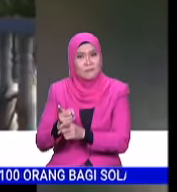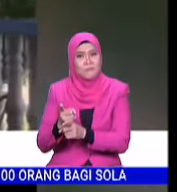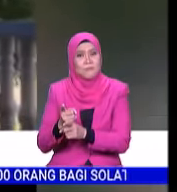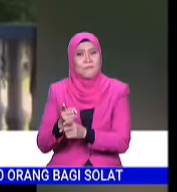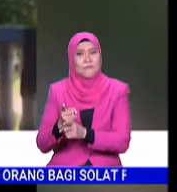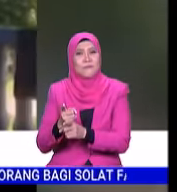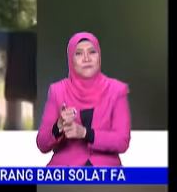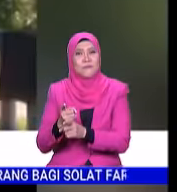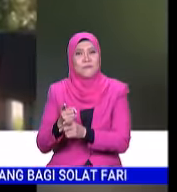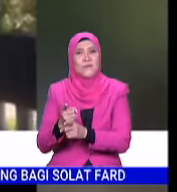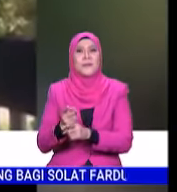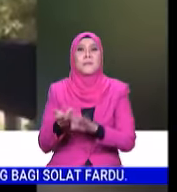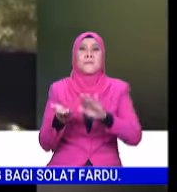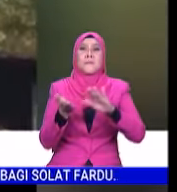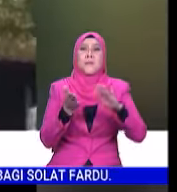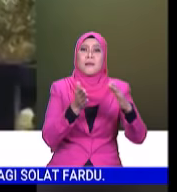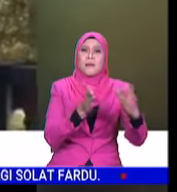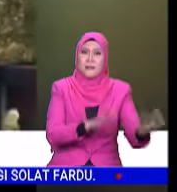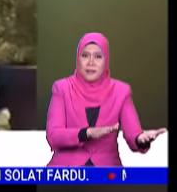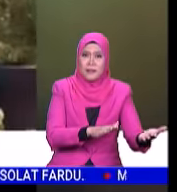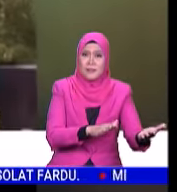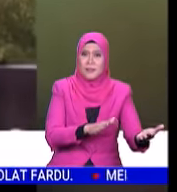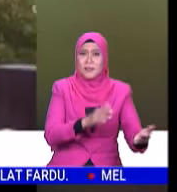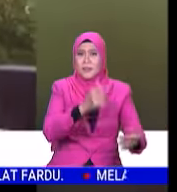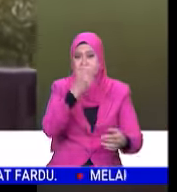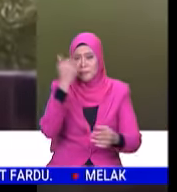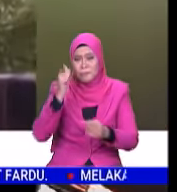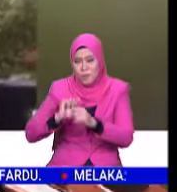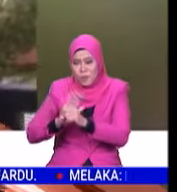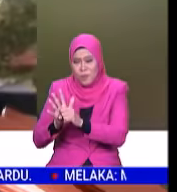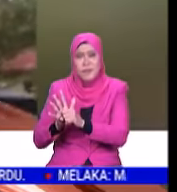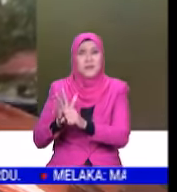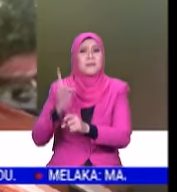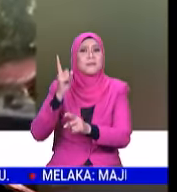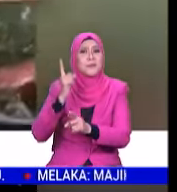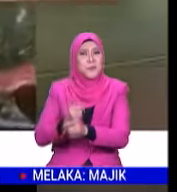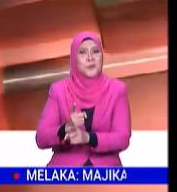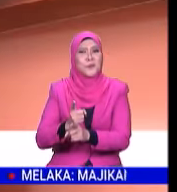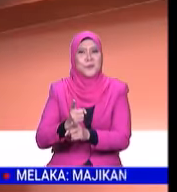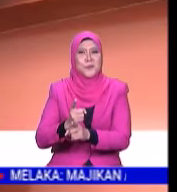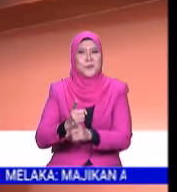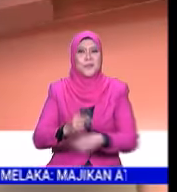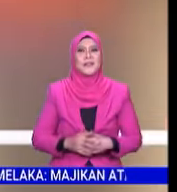benar. Mati asbab COVID-19 juga benar.